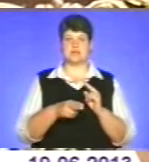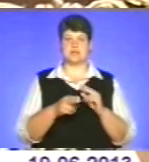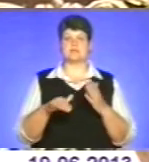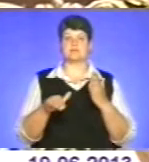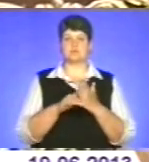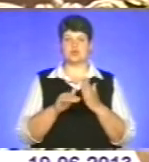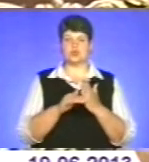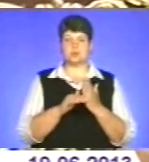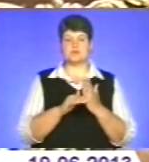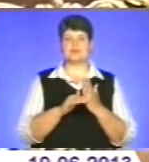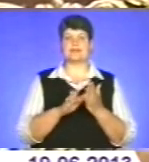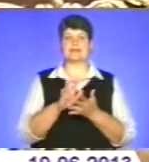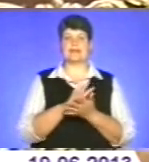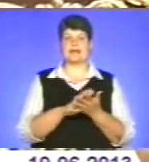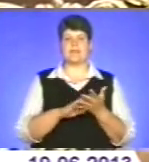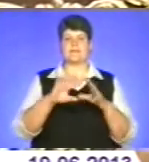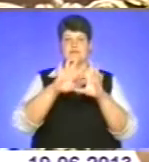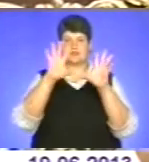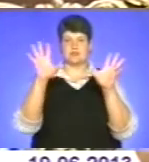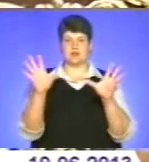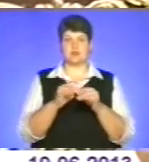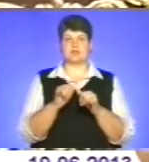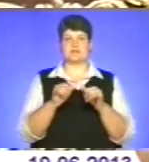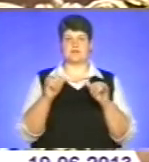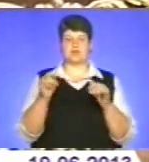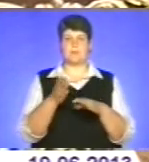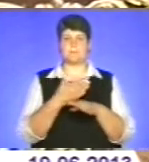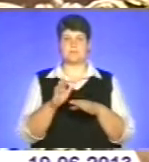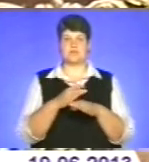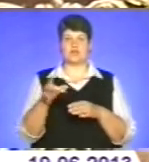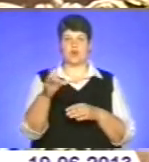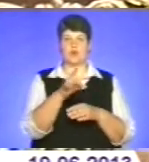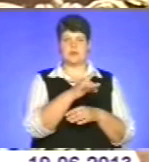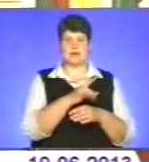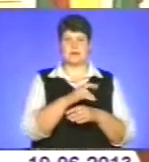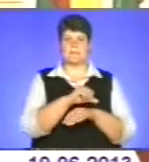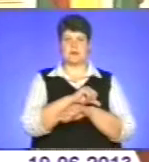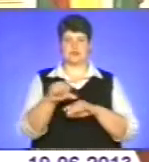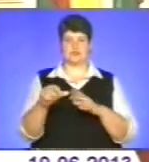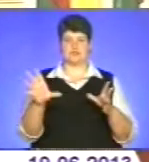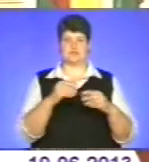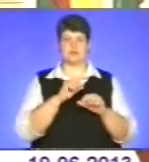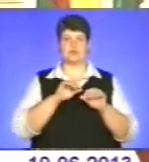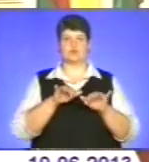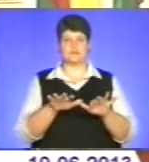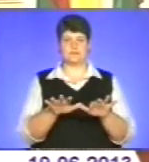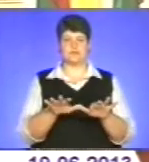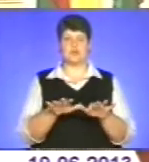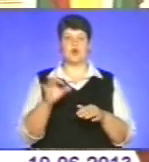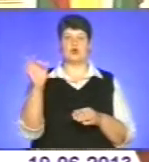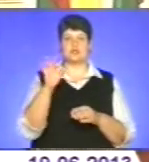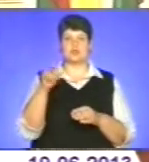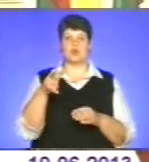поспособствует дальнейшему всестороннему развитию міжрегіонального приграничного взаємодействия. Олександр Лукашенко такою плідною